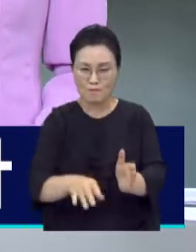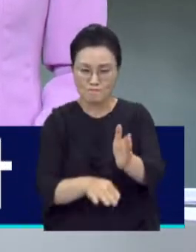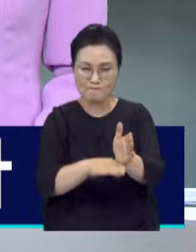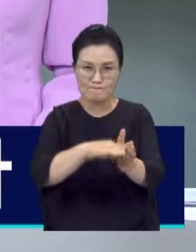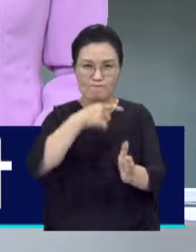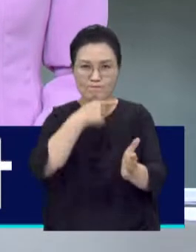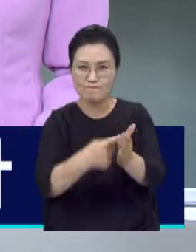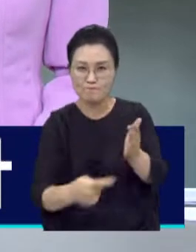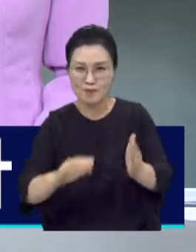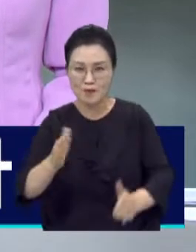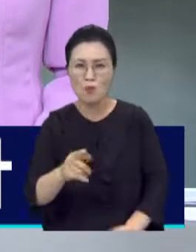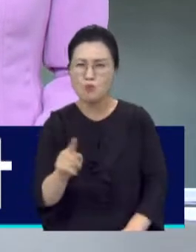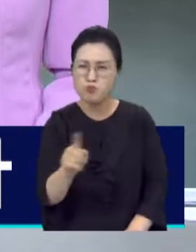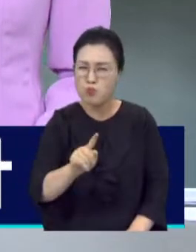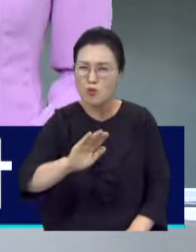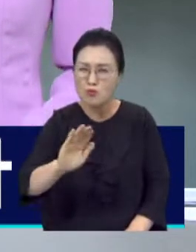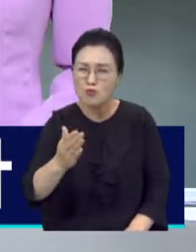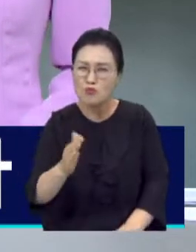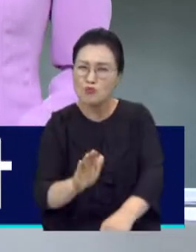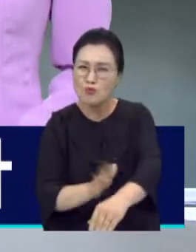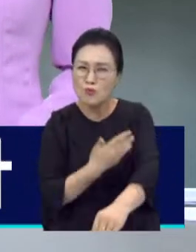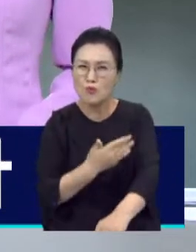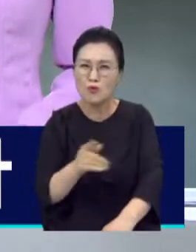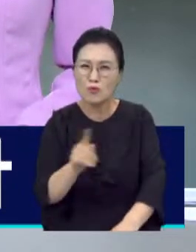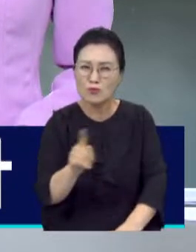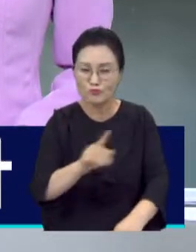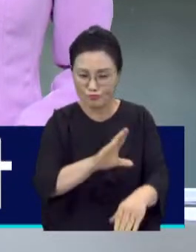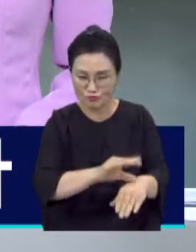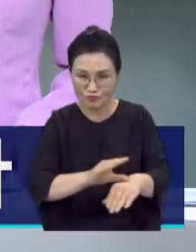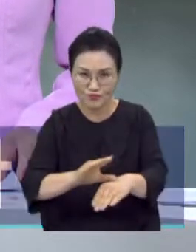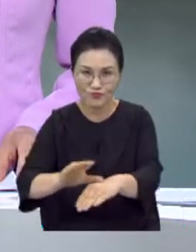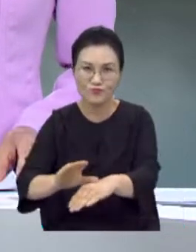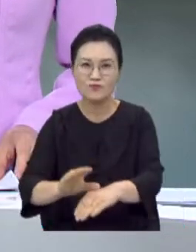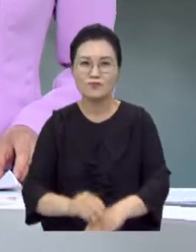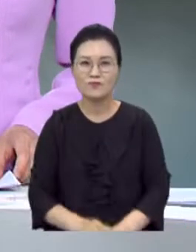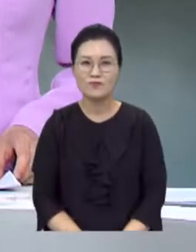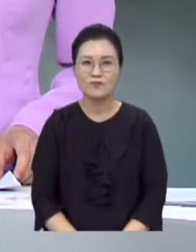무엇이 잘못된 것인지 이태용 기자가 집중 취재했습니다